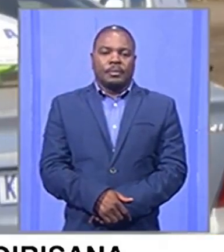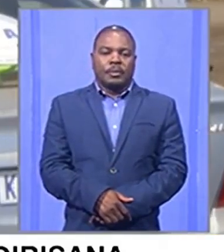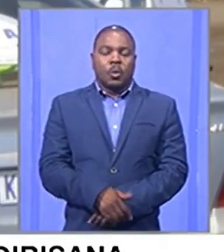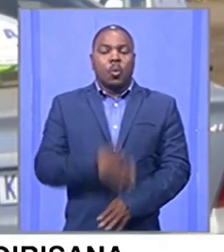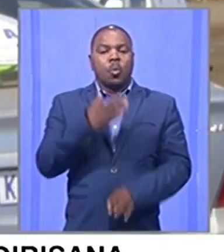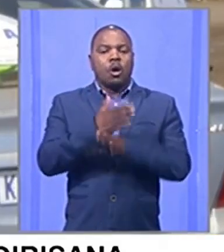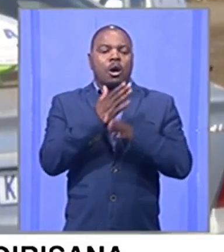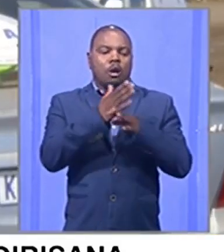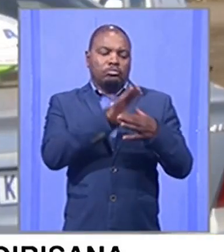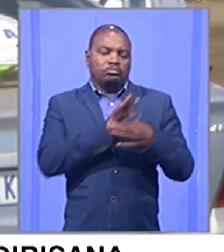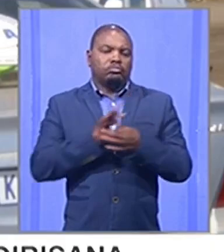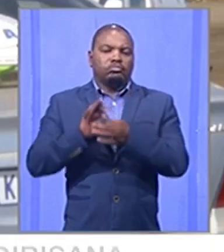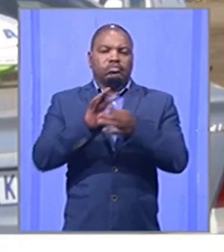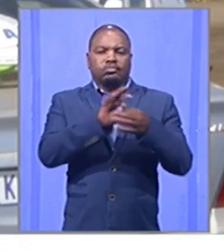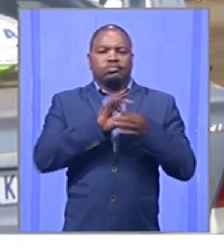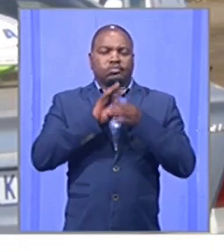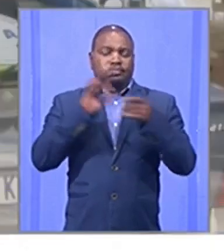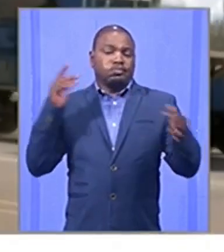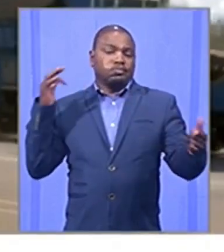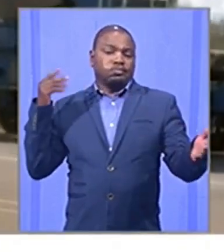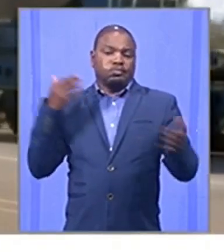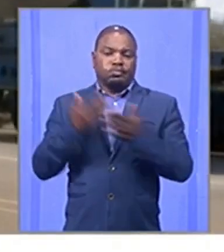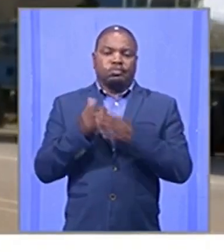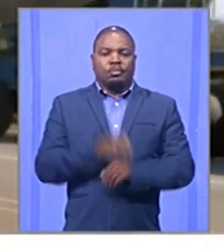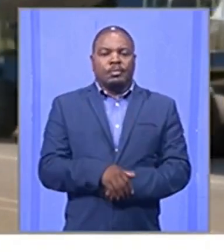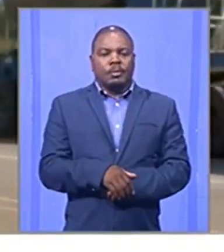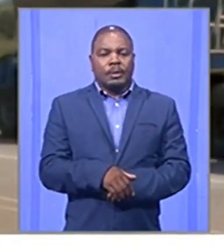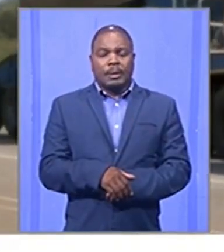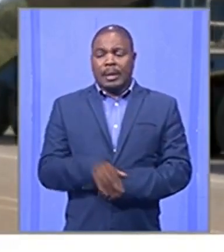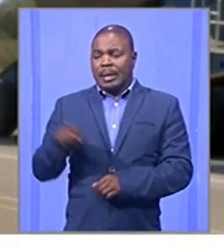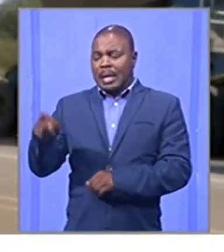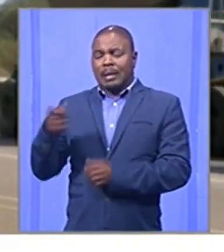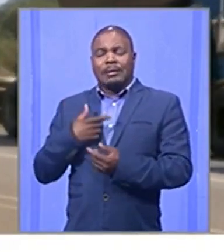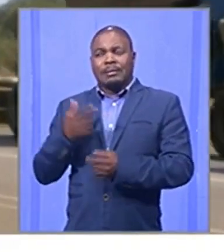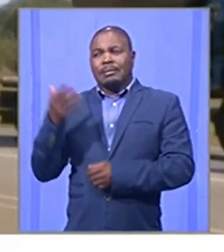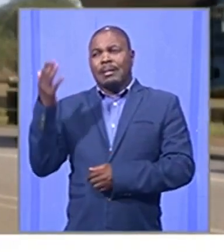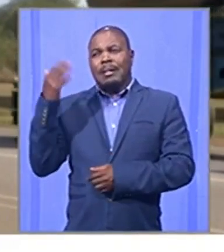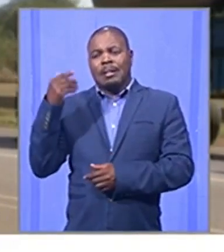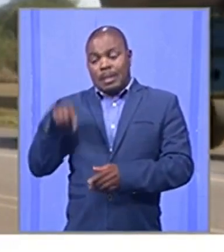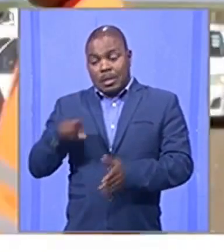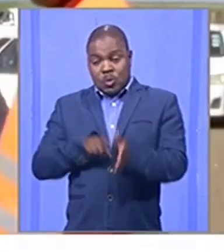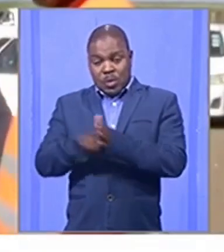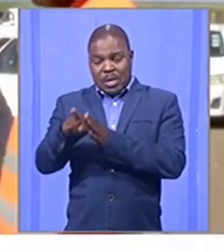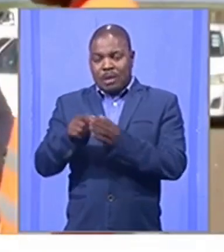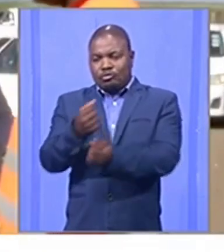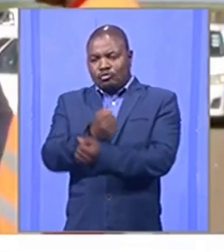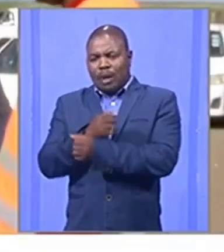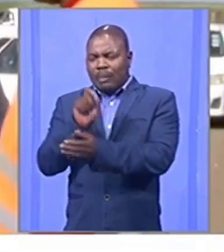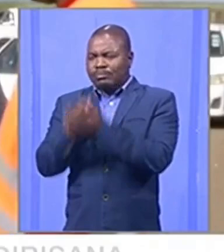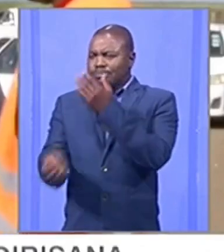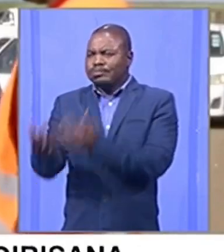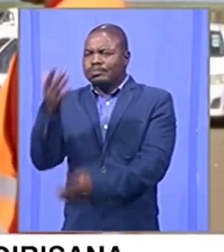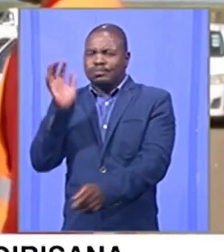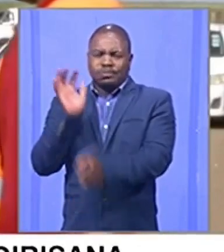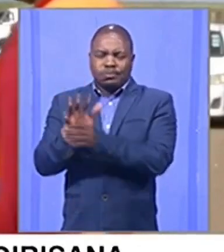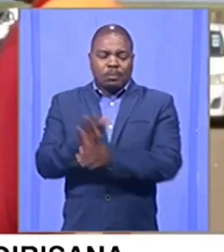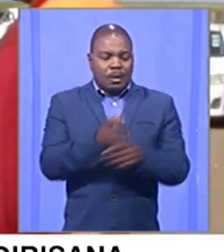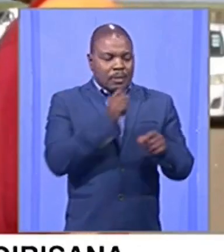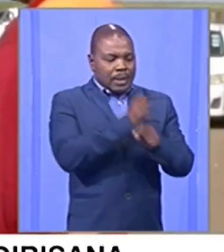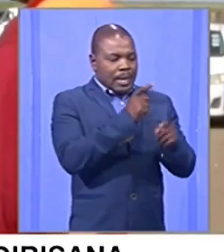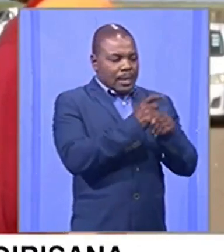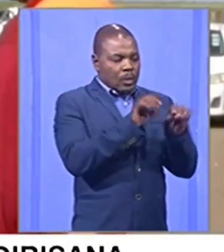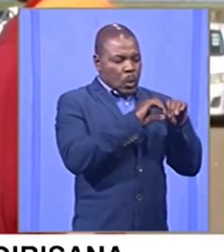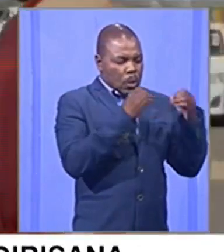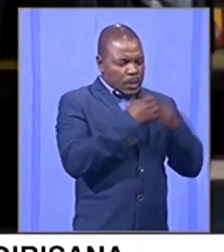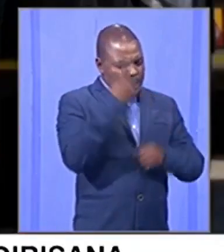Tirisano mmogo e ntseng ya giwa sebaka se se telele ditlhaselo tseo di nnileng teng mo bekeng eno tsa dilori di gapeleditse bakgweetsi ba ditekesi gore ba